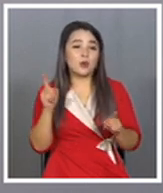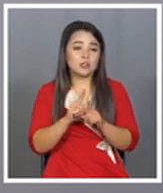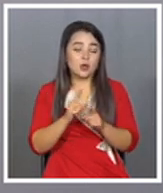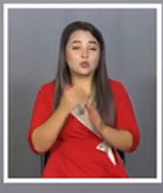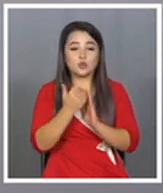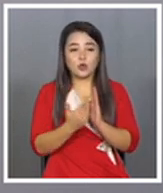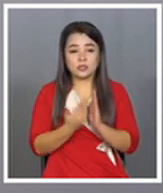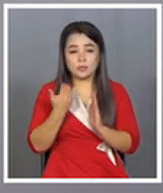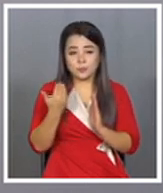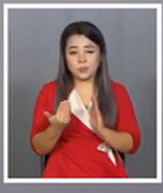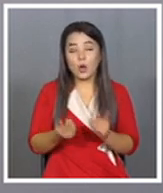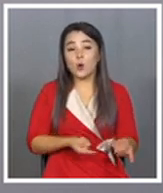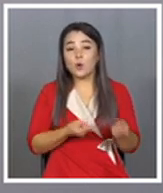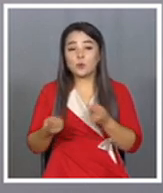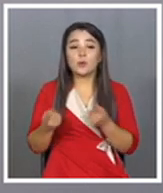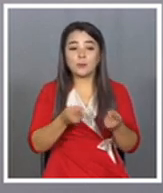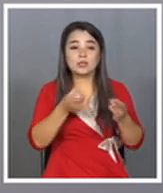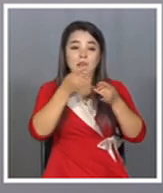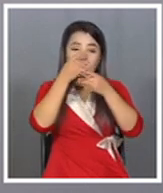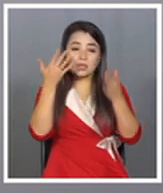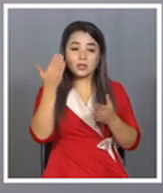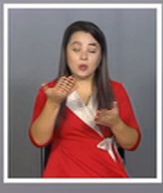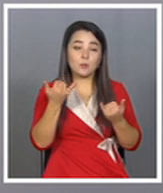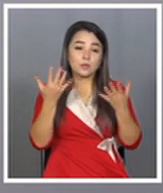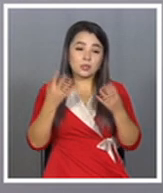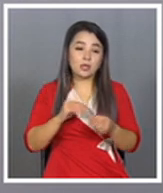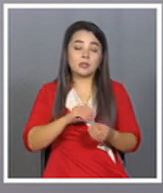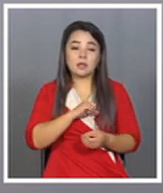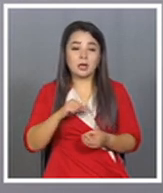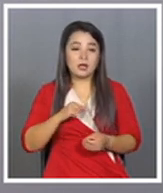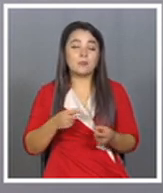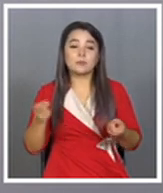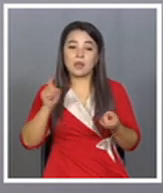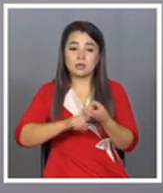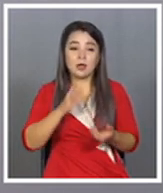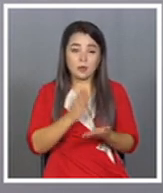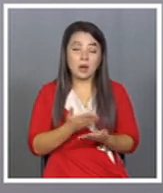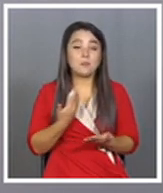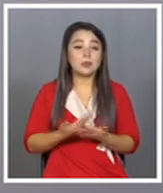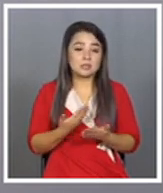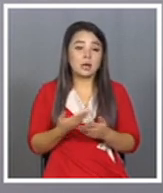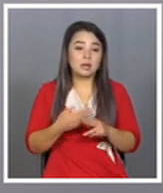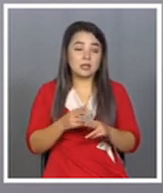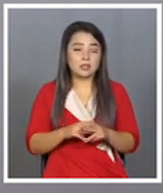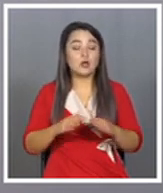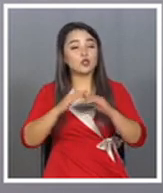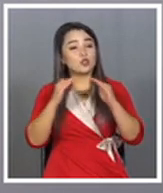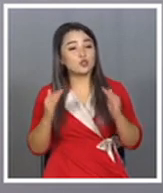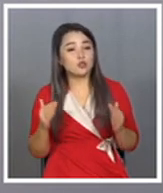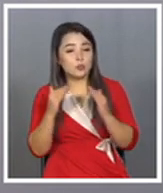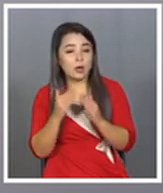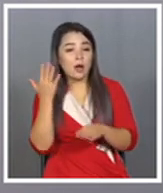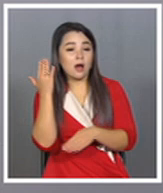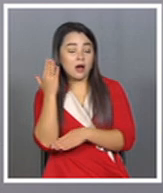жүйесі. Көшпенділердің мәдениеті бүгінгі күнмен сабақтасып жатыр. Мысалы, киіз үй,